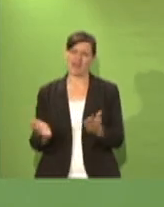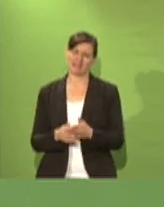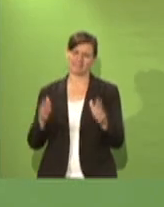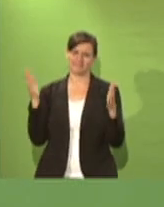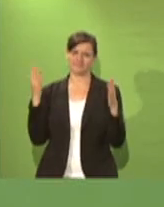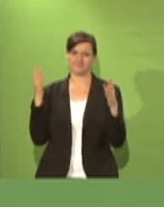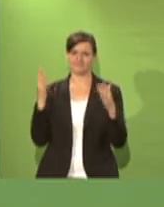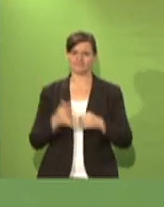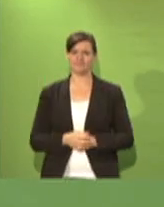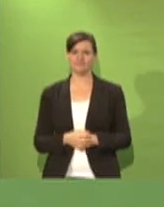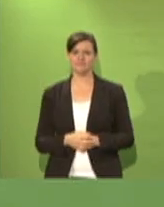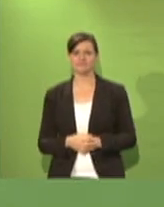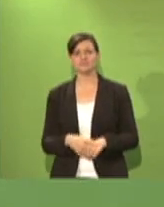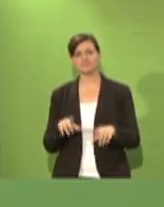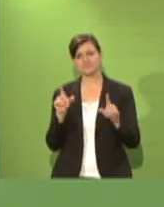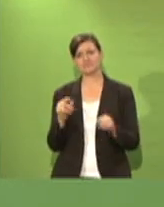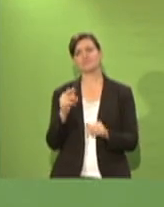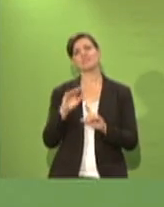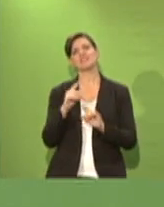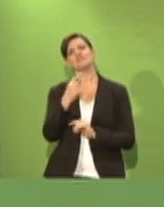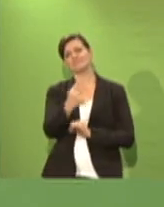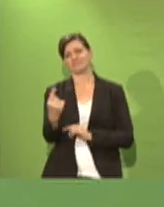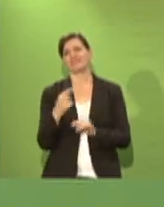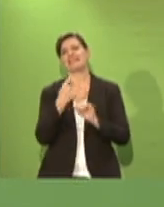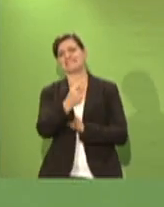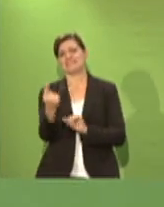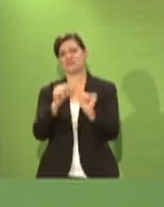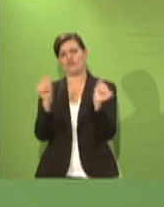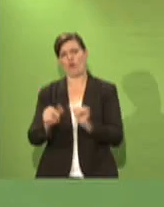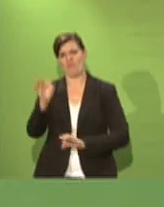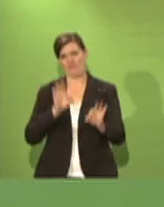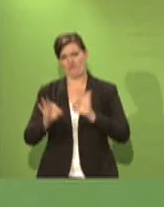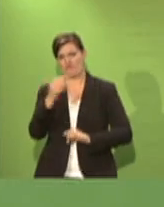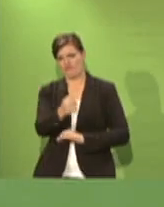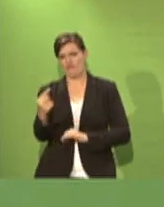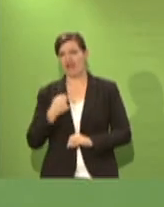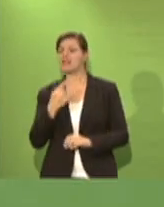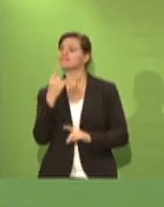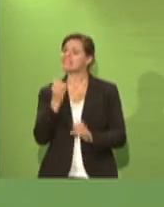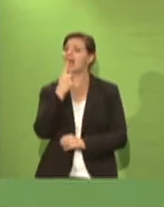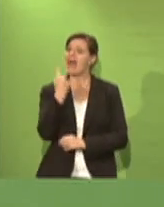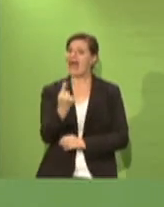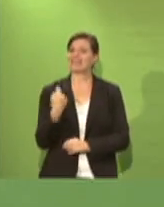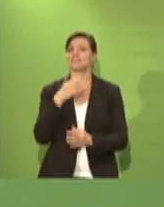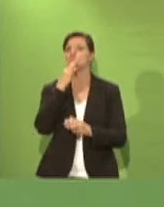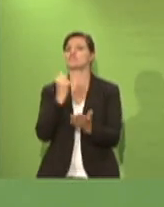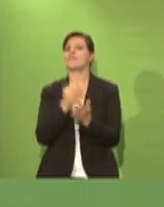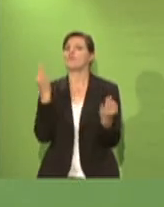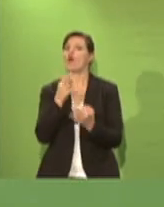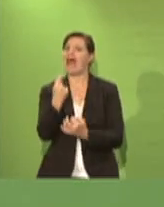sie wählen dabei die Form selber. Und vielen Dank für die Ergänzung. Sie brauchen natürlich auch eigene Kompetenzen, Ressourcen